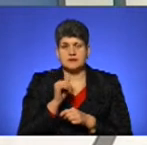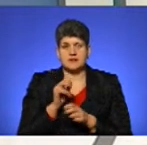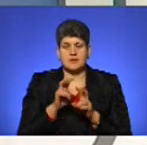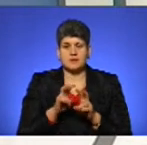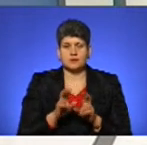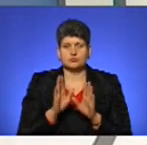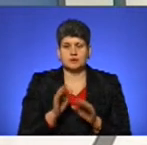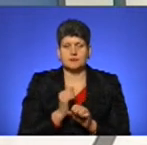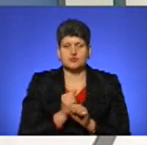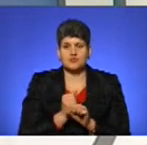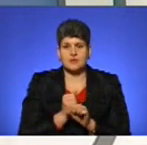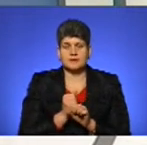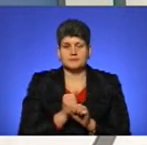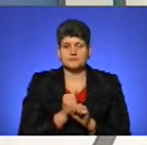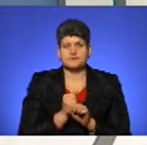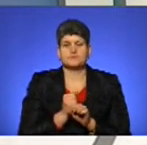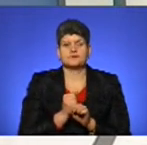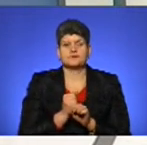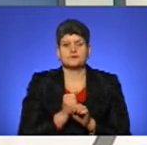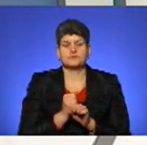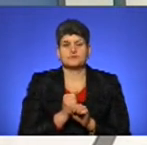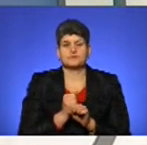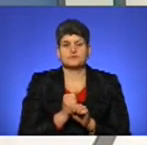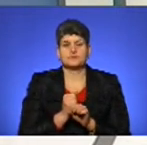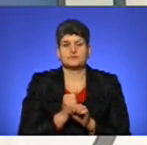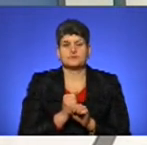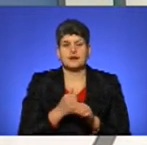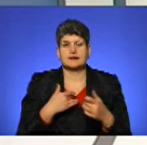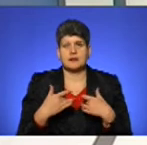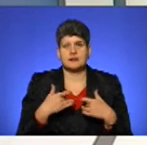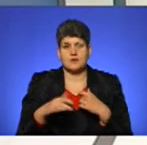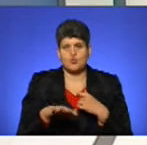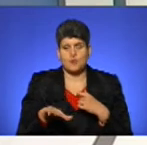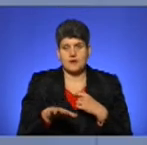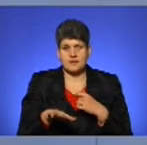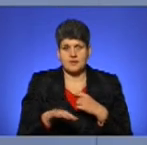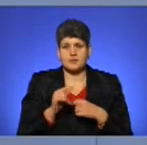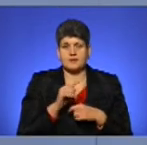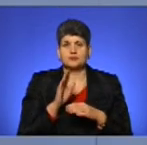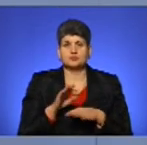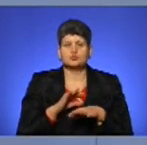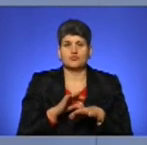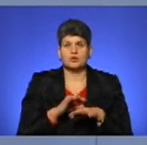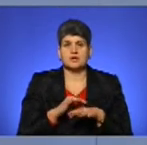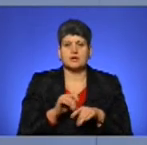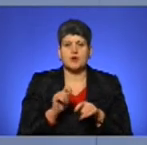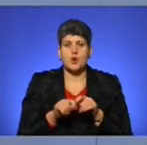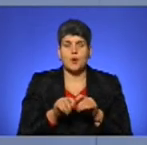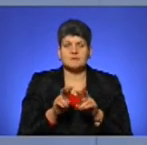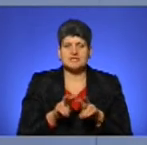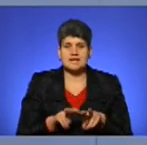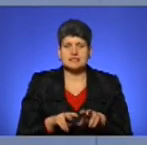буде працювати на театральному майдані. Там будуть проводити обстеження за